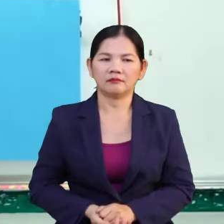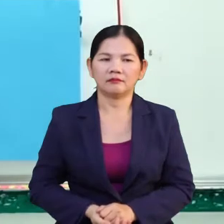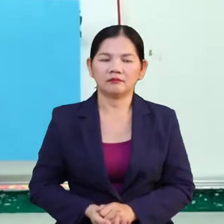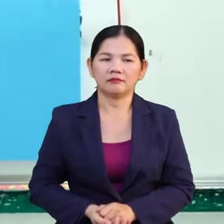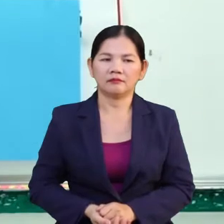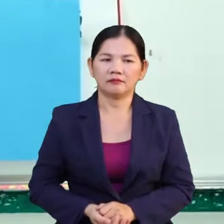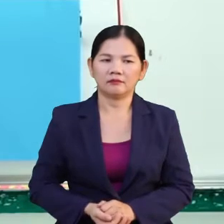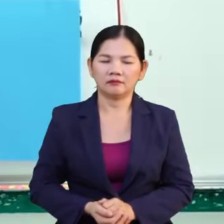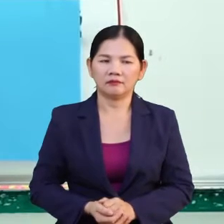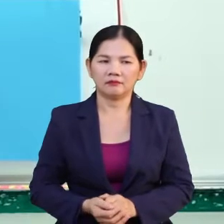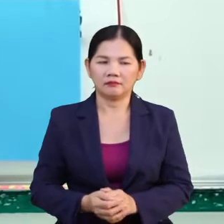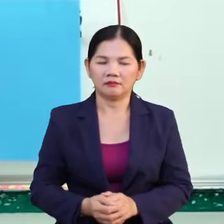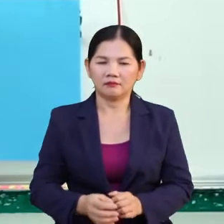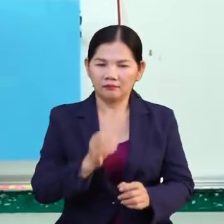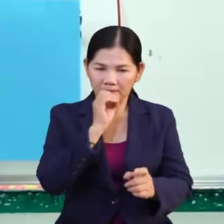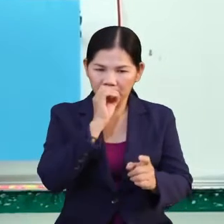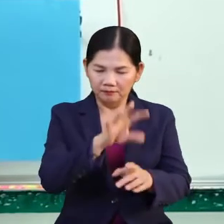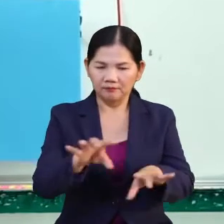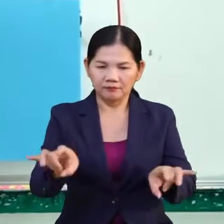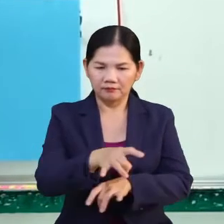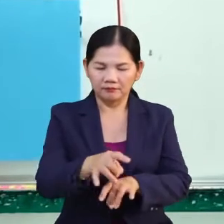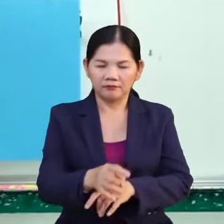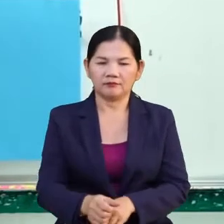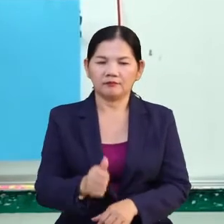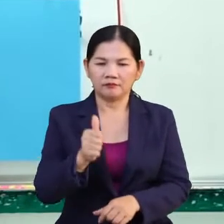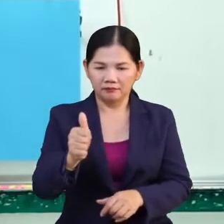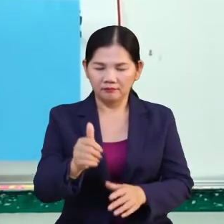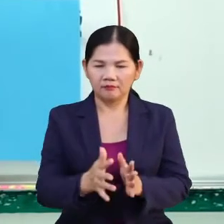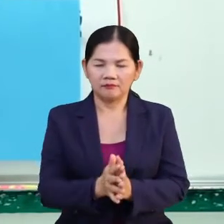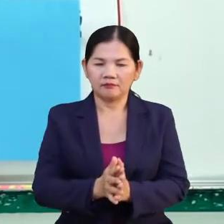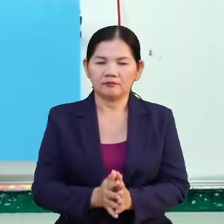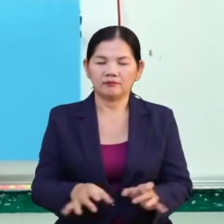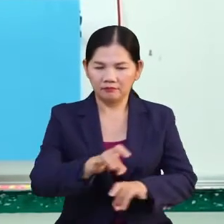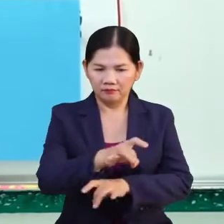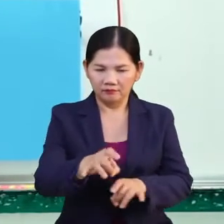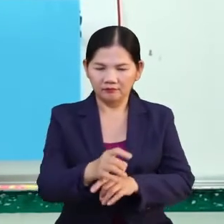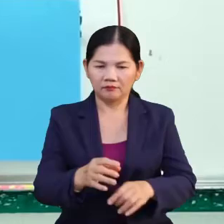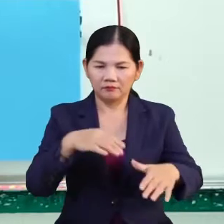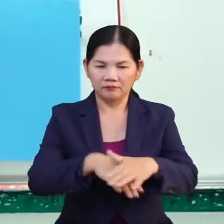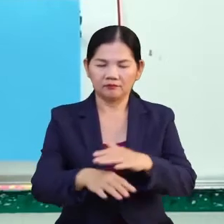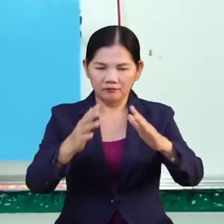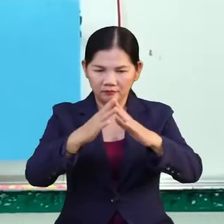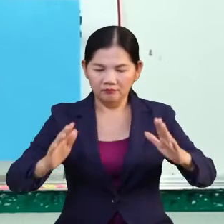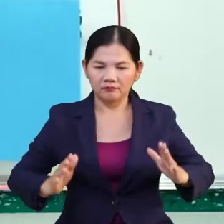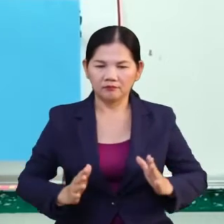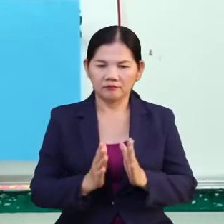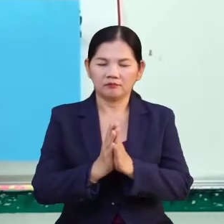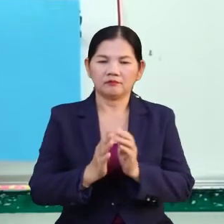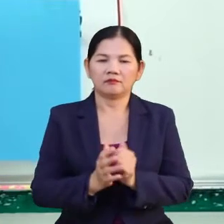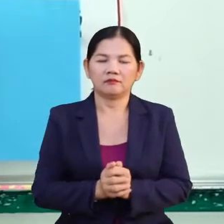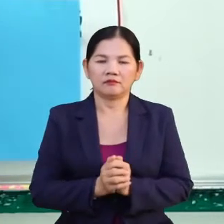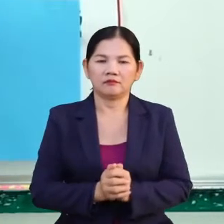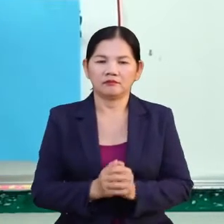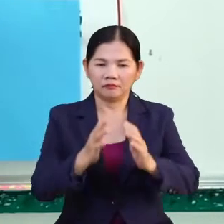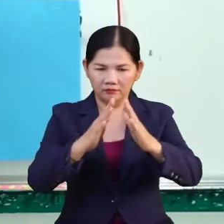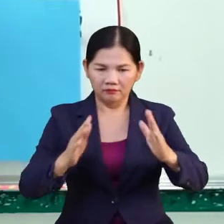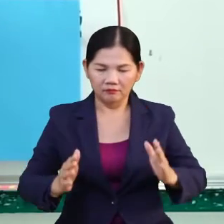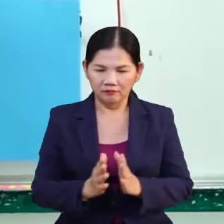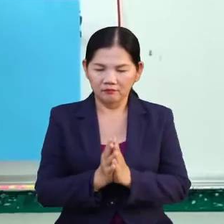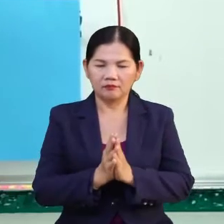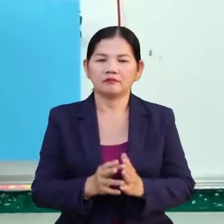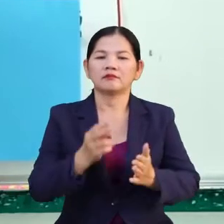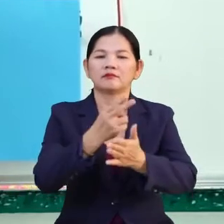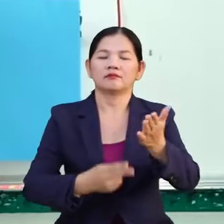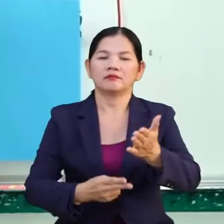ចឹងមានន័យថាប្រាប់អំពើល្អរបស់នរណាម្នាក់នៅពេលចូលវត្តអញ្ចឹងអំពើល្អនៅពេលចូលវត្តមានអ្